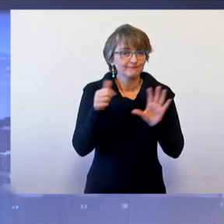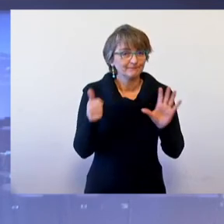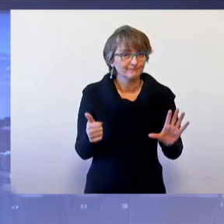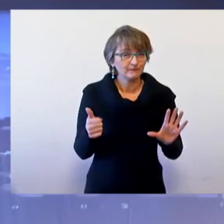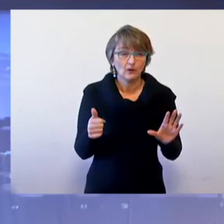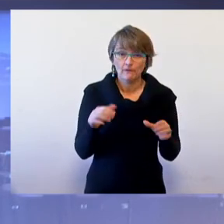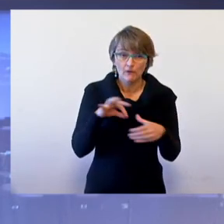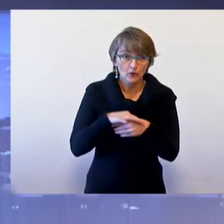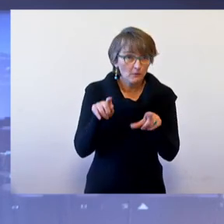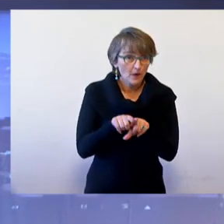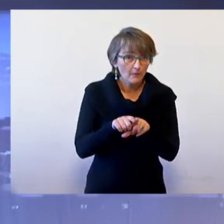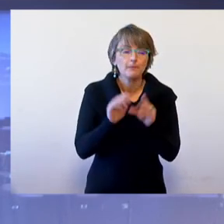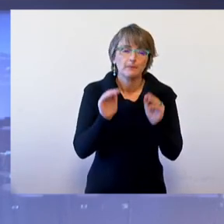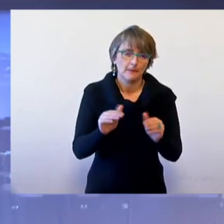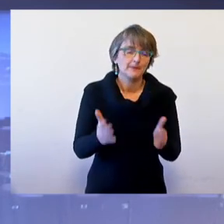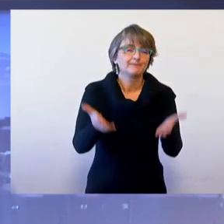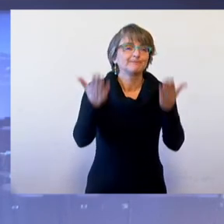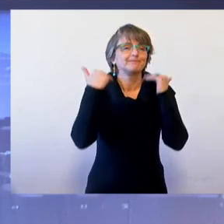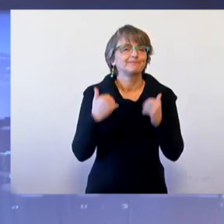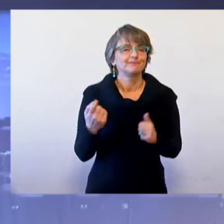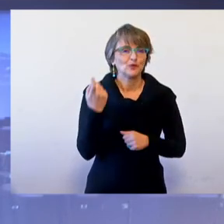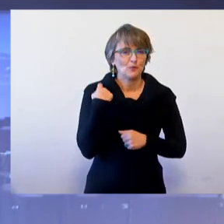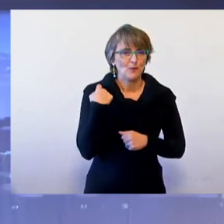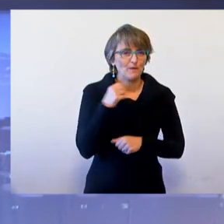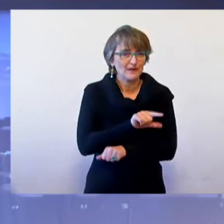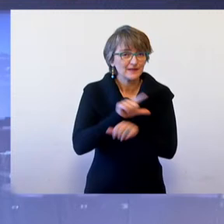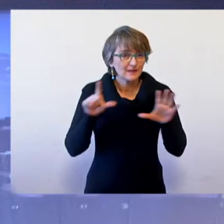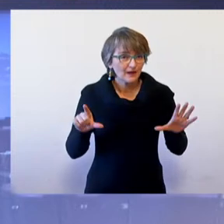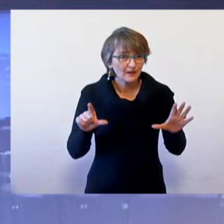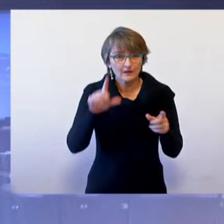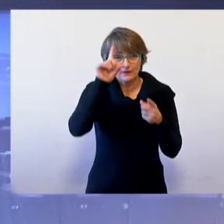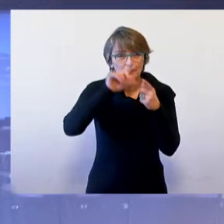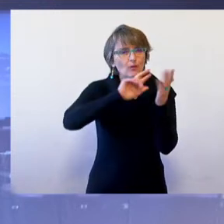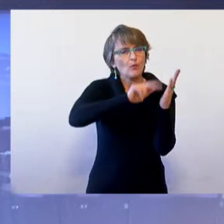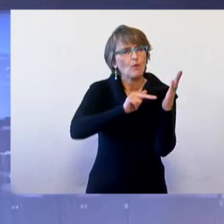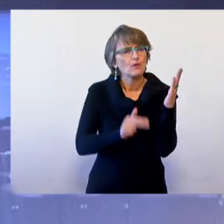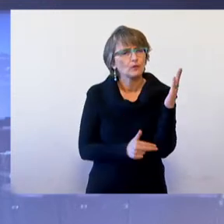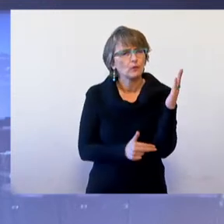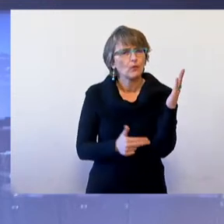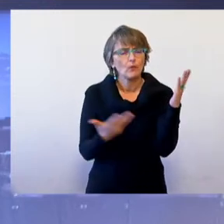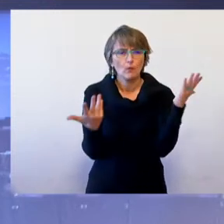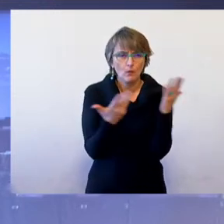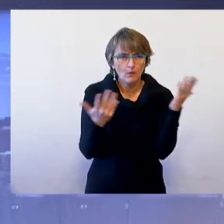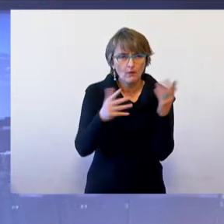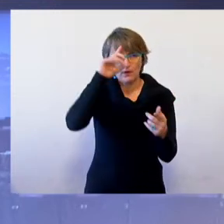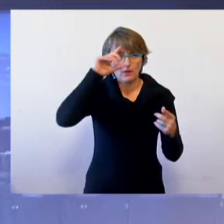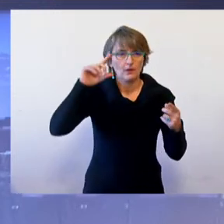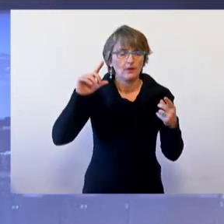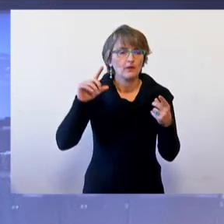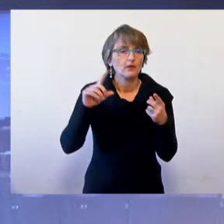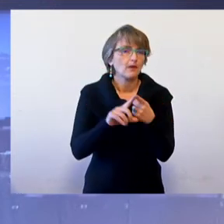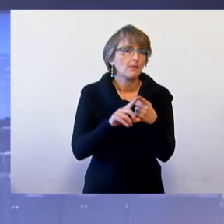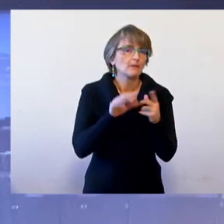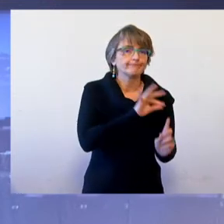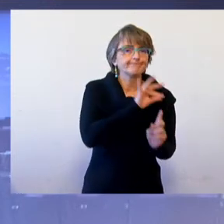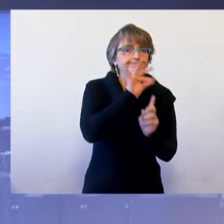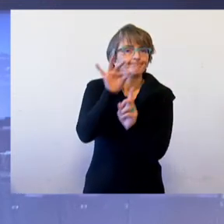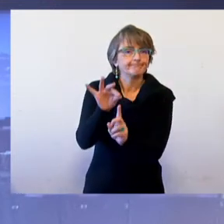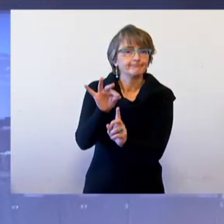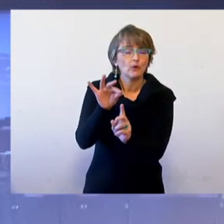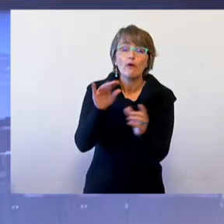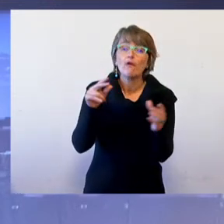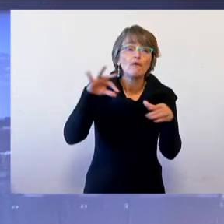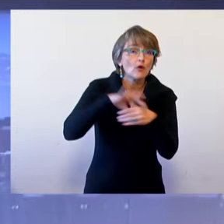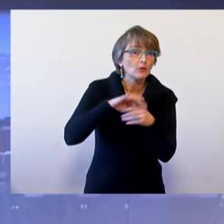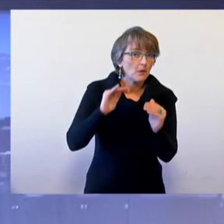même vote, même vote. Affaire 27, convention de disposition, de mise à disposition. Je pose même